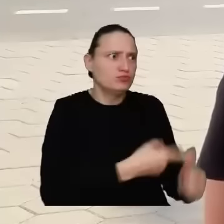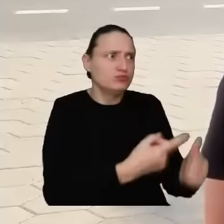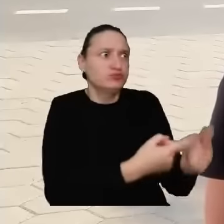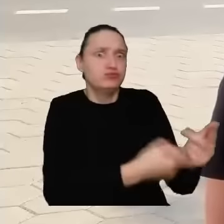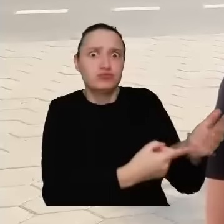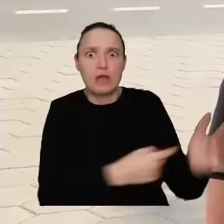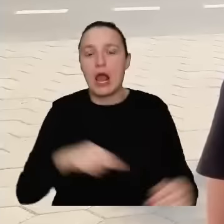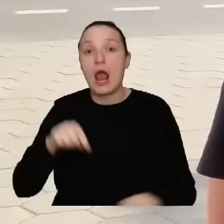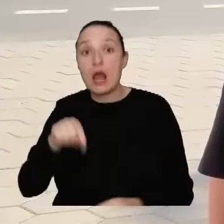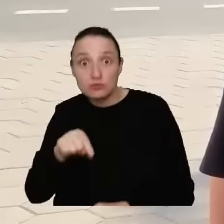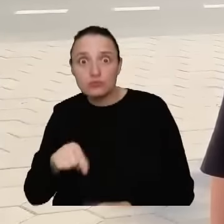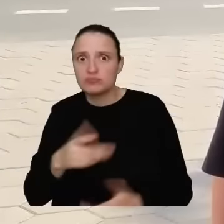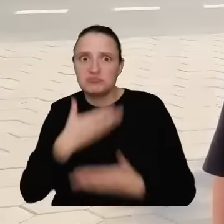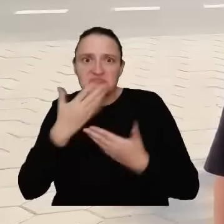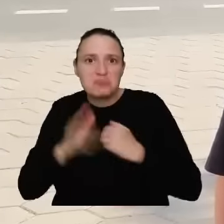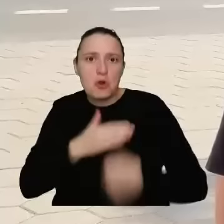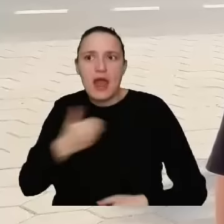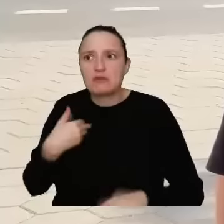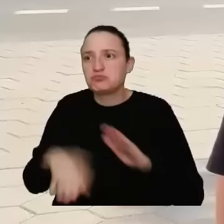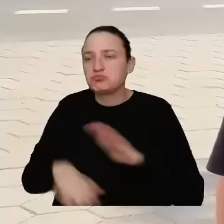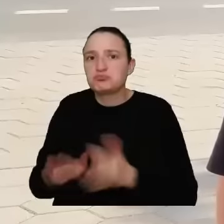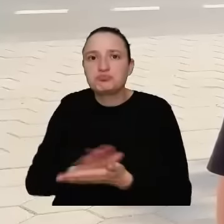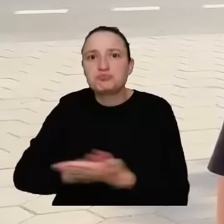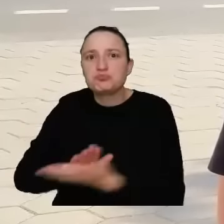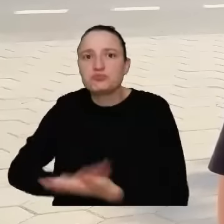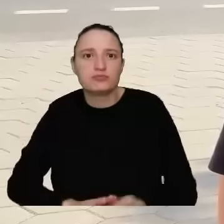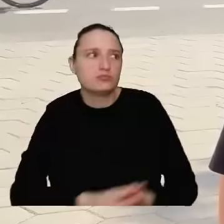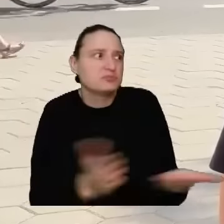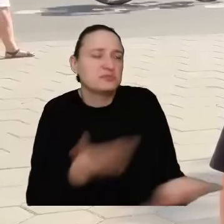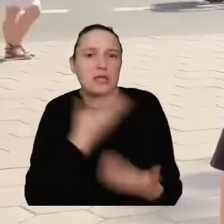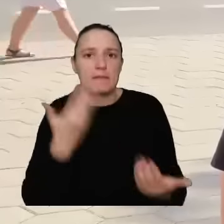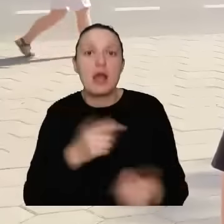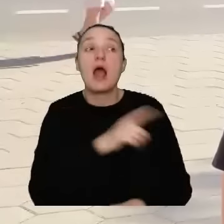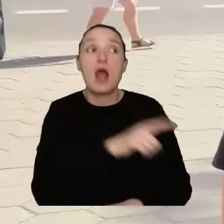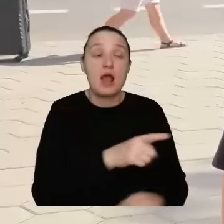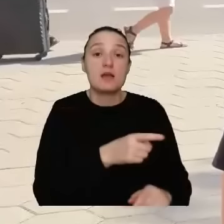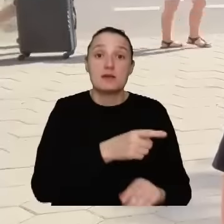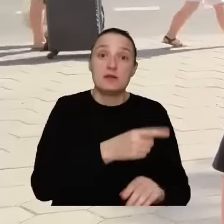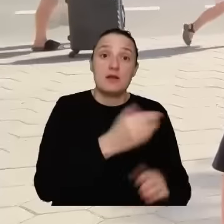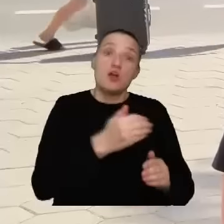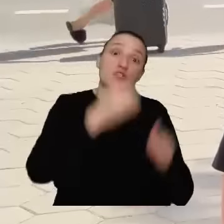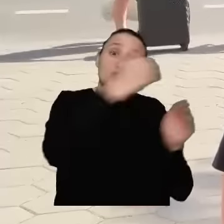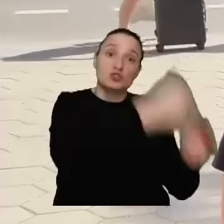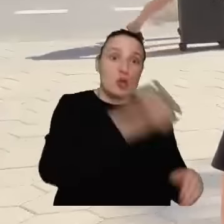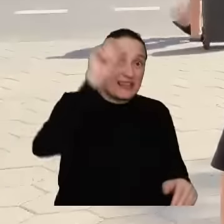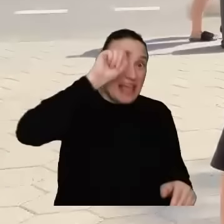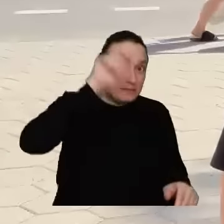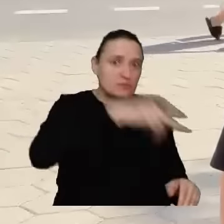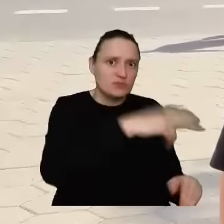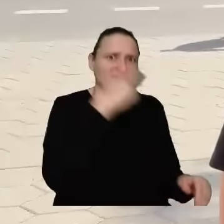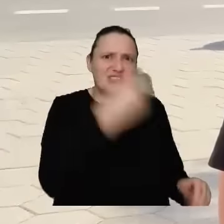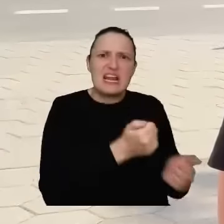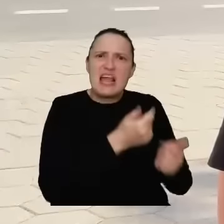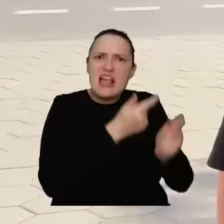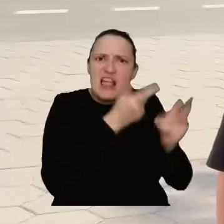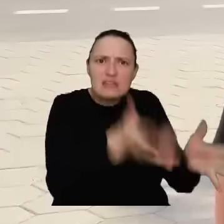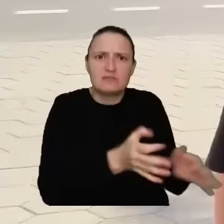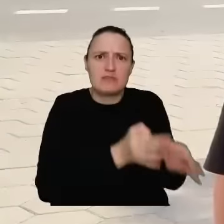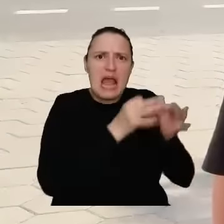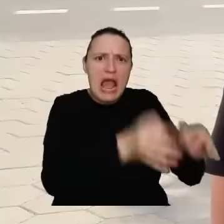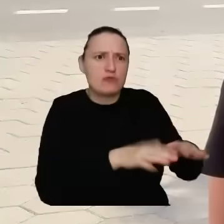przy tym przejściu granicznym, kilkanaście radiowozów Bundespolizei,